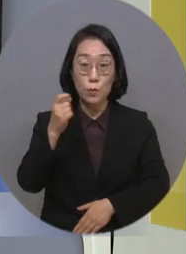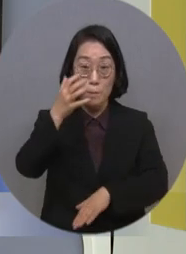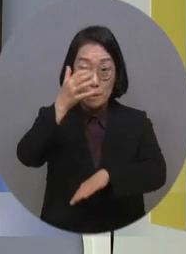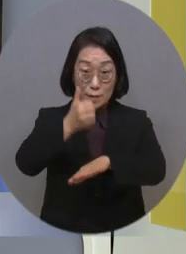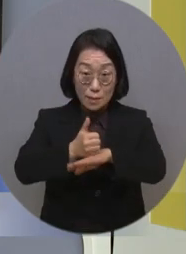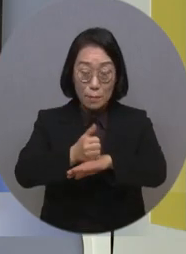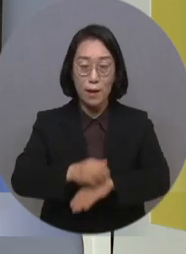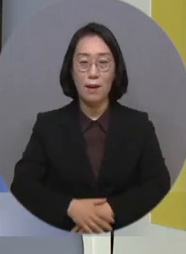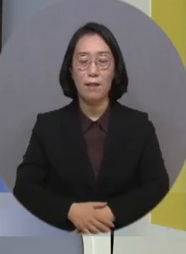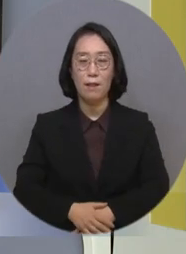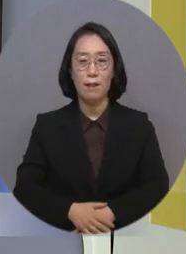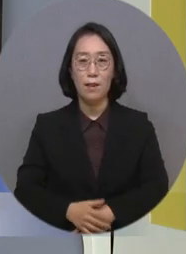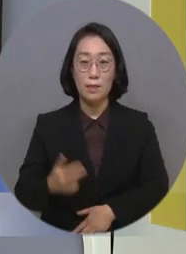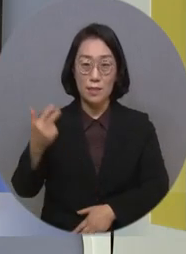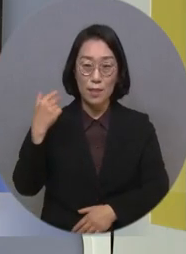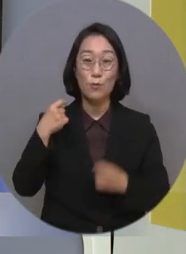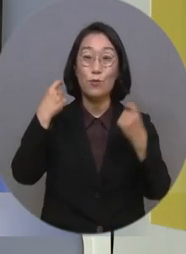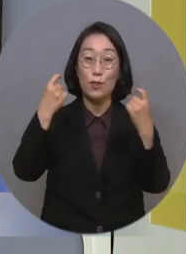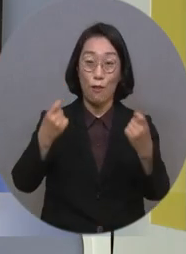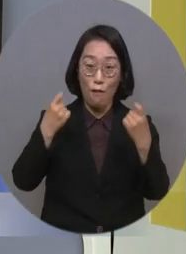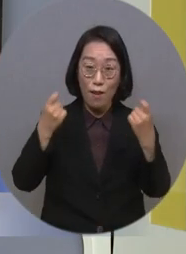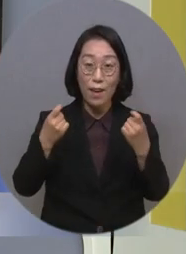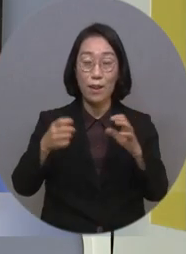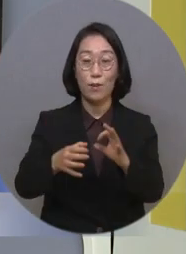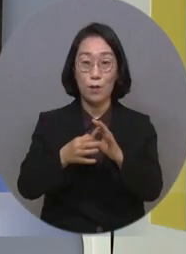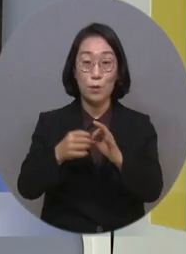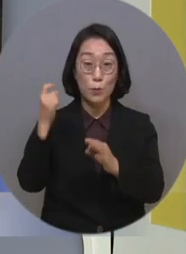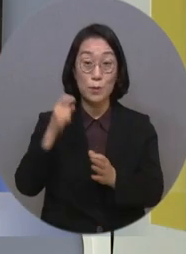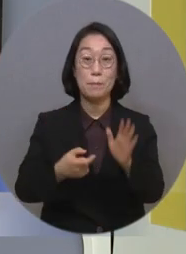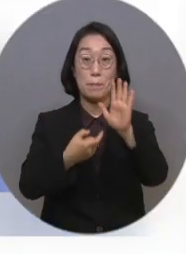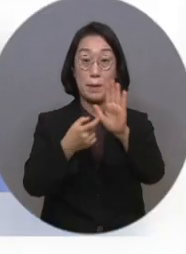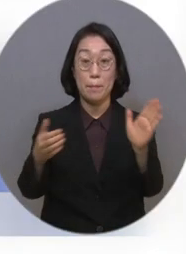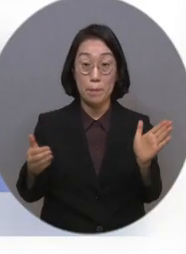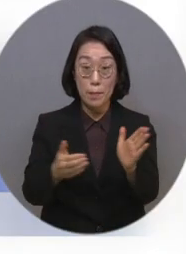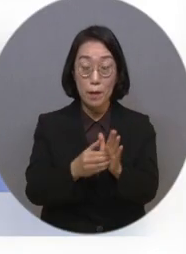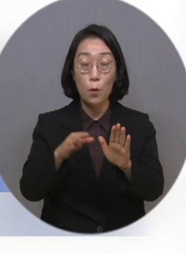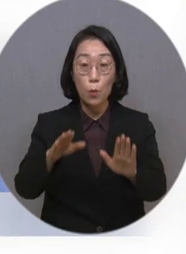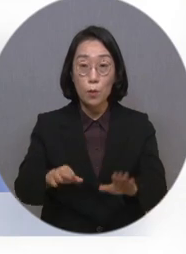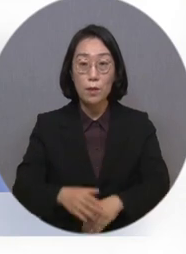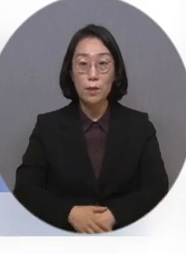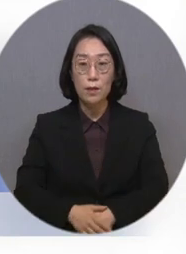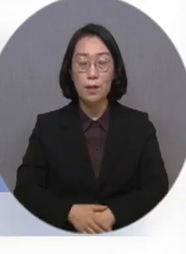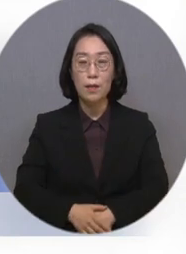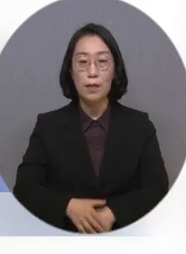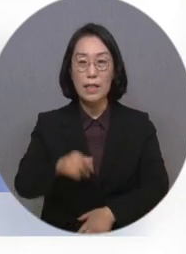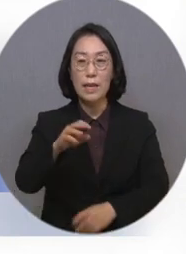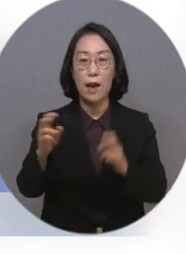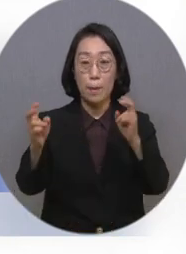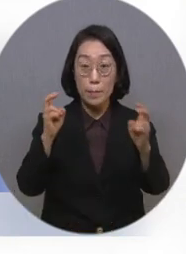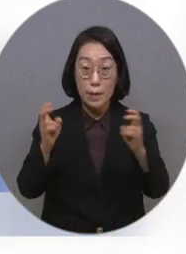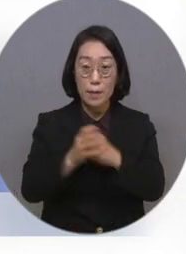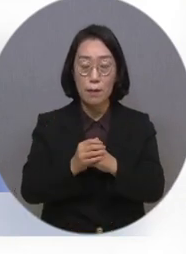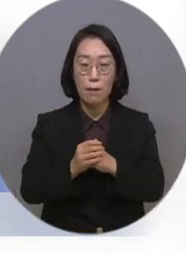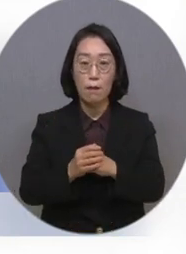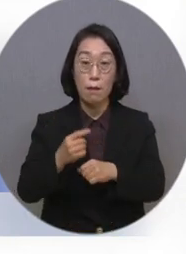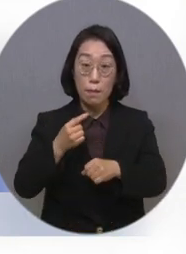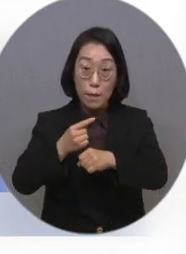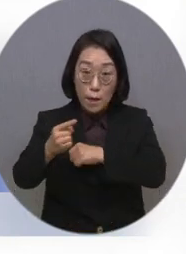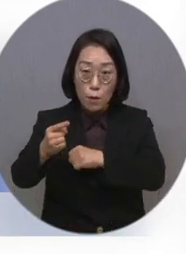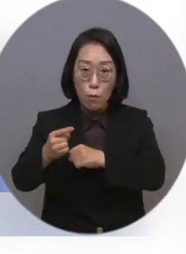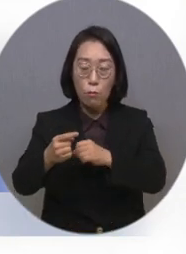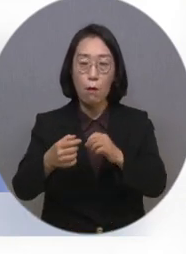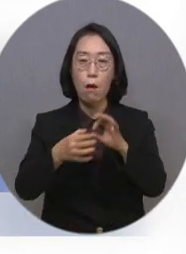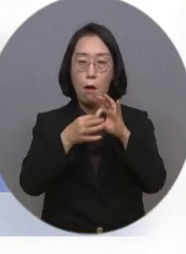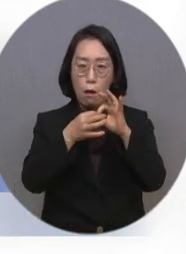소식입니다. 지난주에도 여행에 관한 소식을 전해드린 바 있는데요. 오늘은 기아 초록 여행에서 내년에도 여행